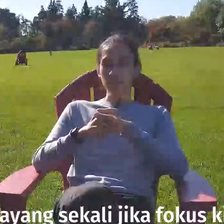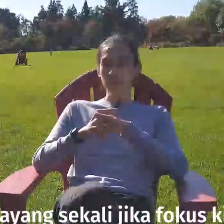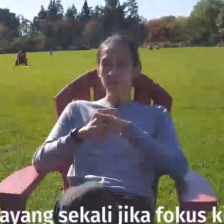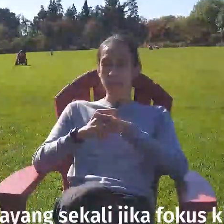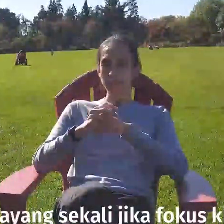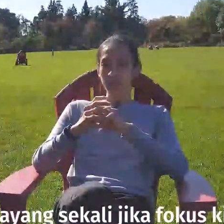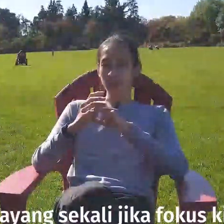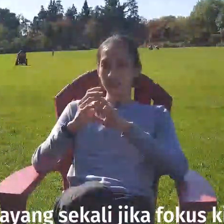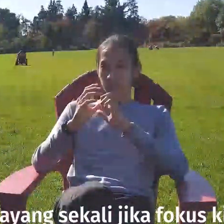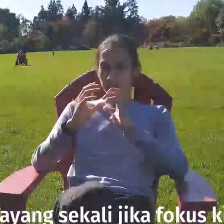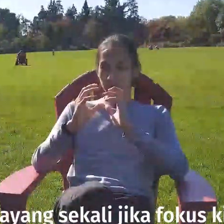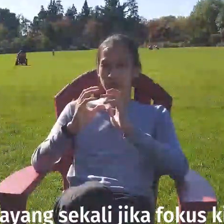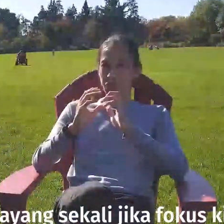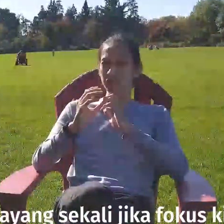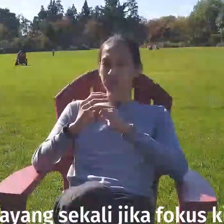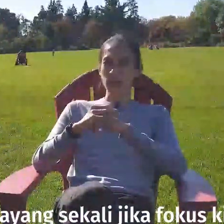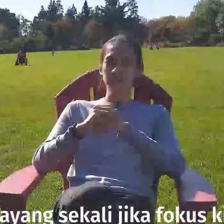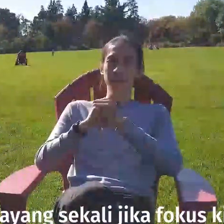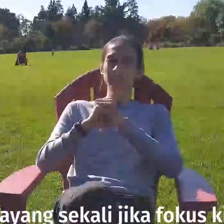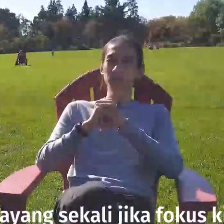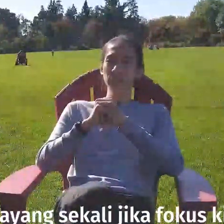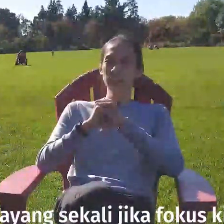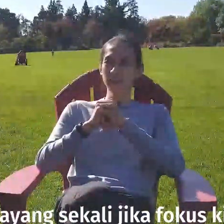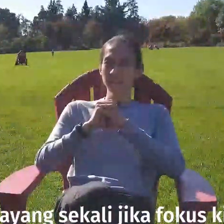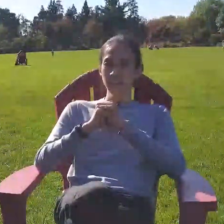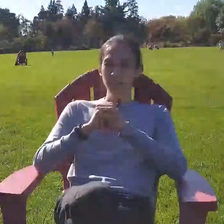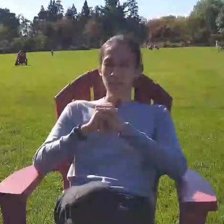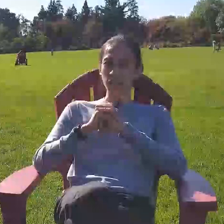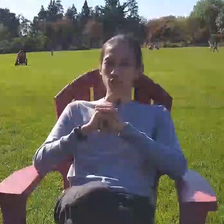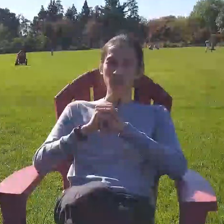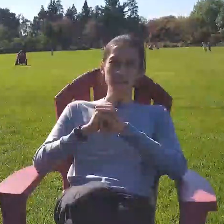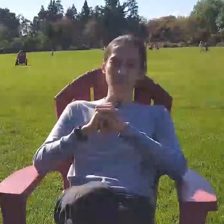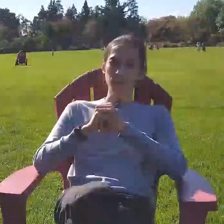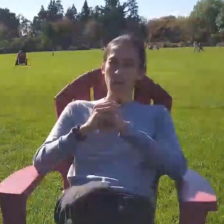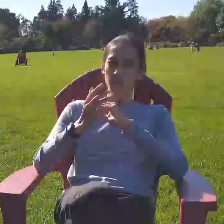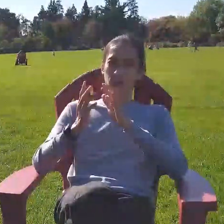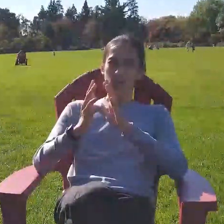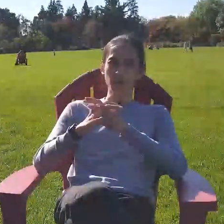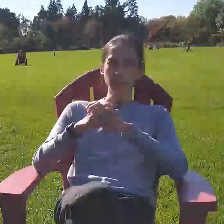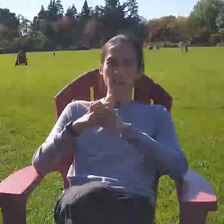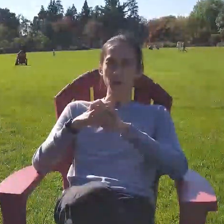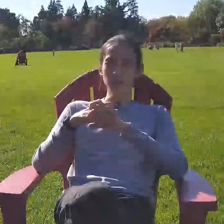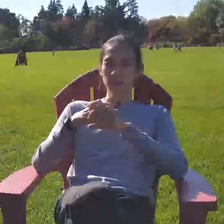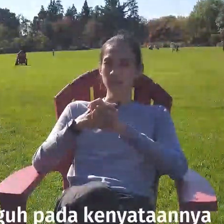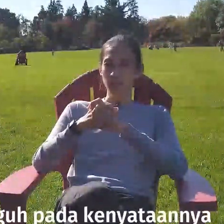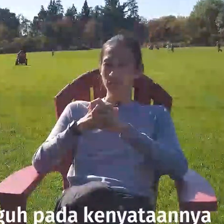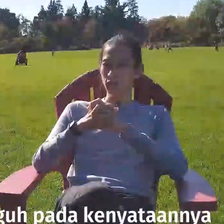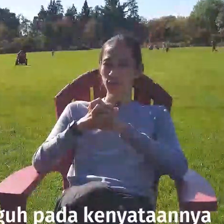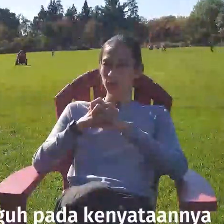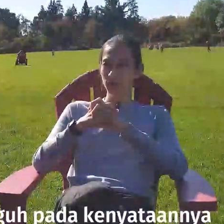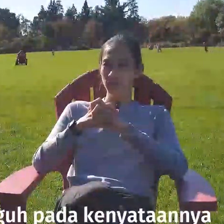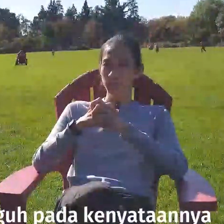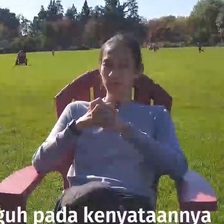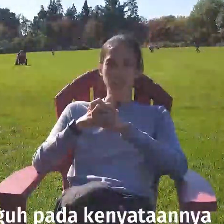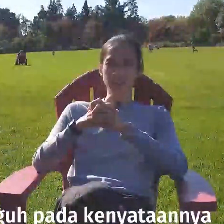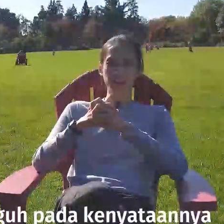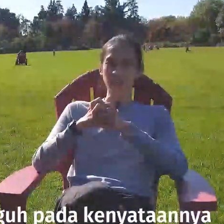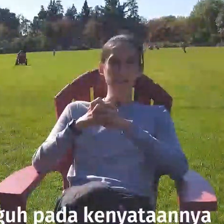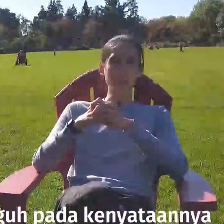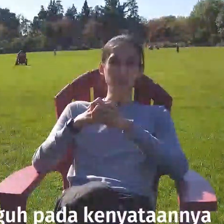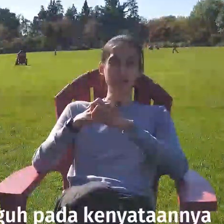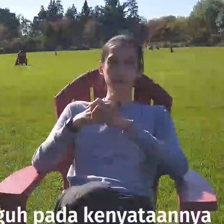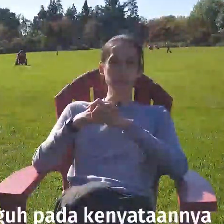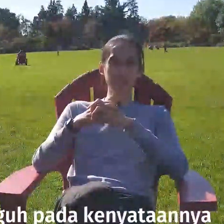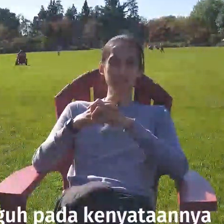fokus kita pada pada praktik-praktik disiplin ini mengisolasi pengalaman-pengalaman indrawi yang sungguh pada